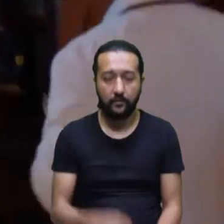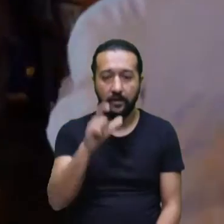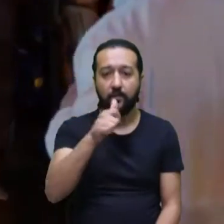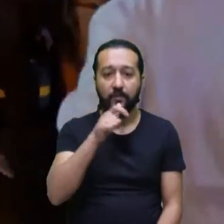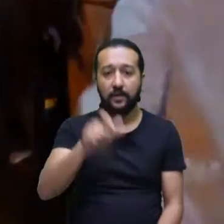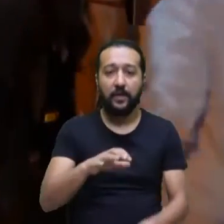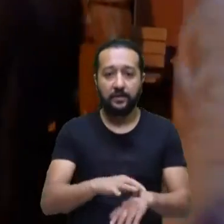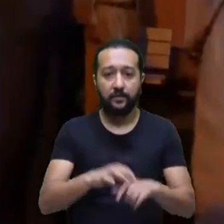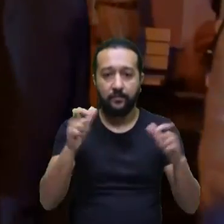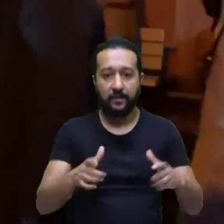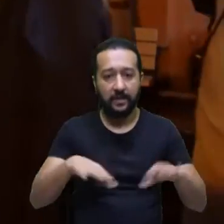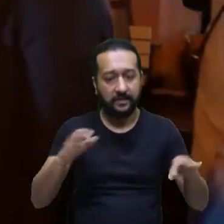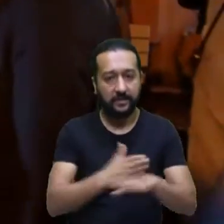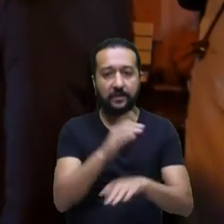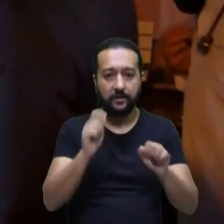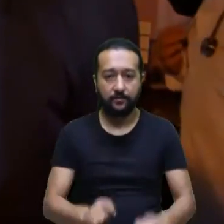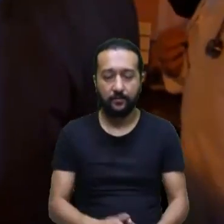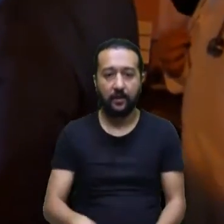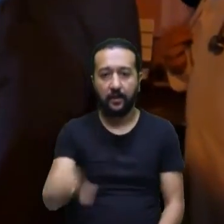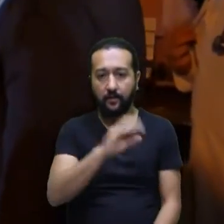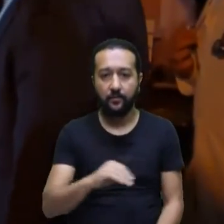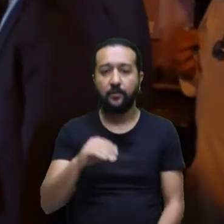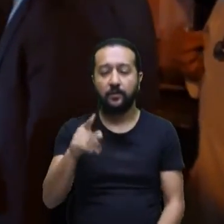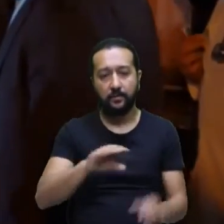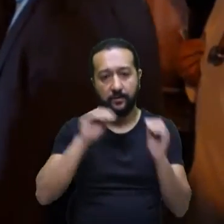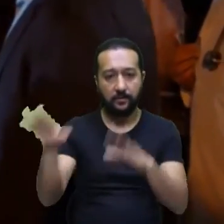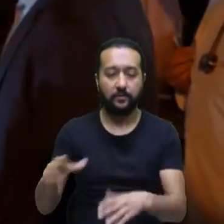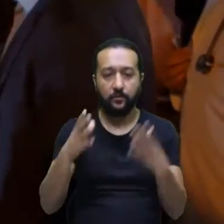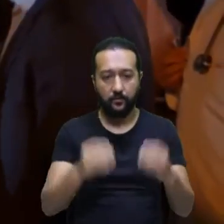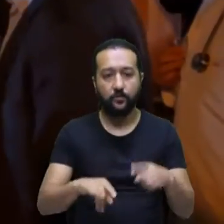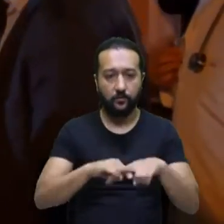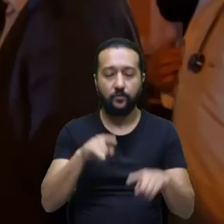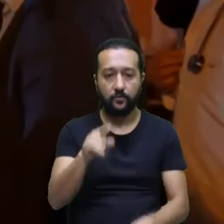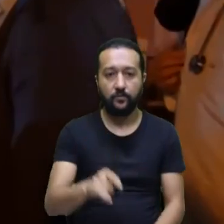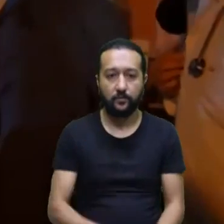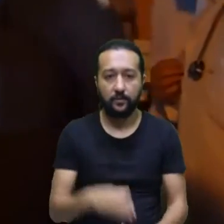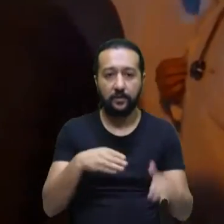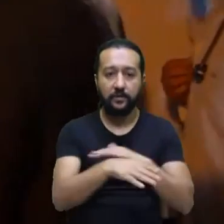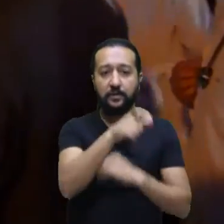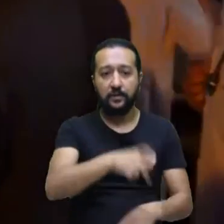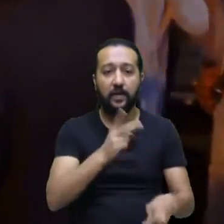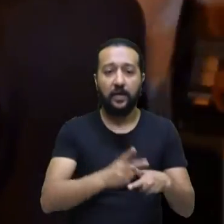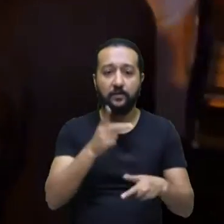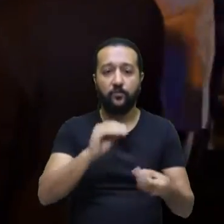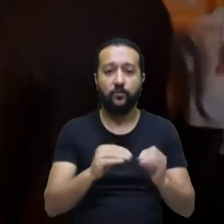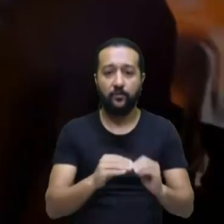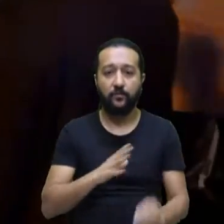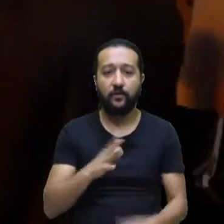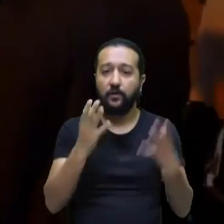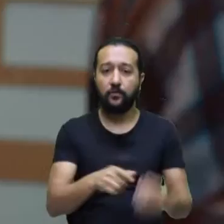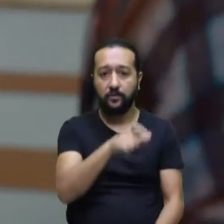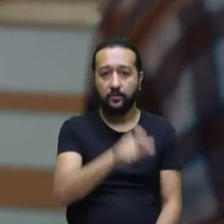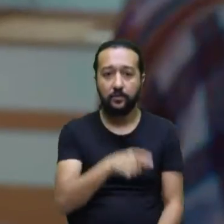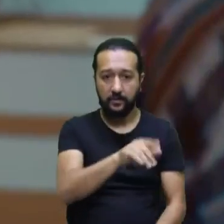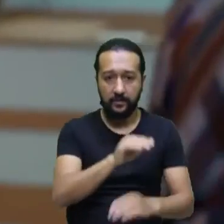Bey, hastanemizde gereken hazırlığı yaptık. Hepsini oraya nakledeceğiz. Tamam Hüsnü. İçeride acil bir durum var. Nasıl